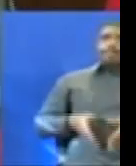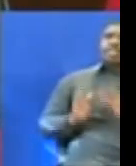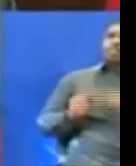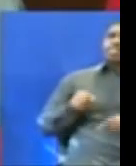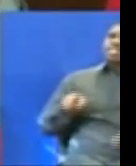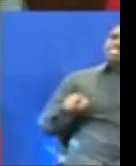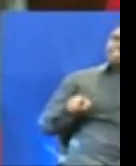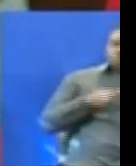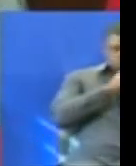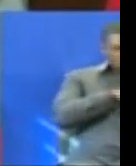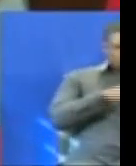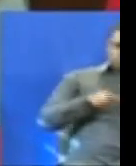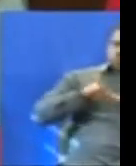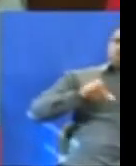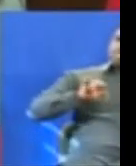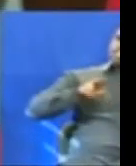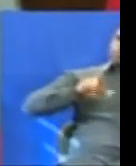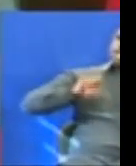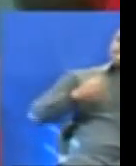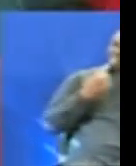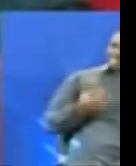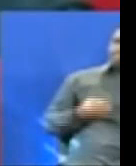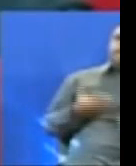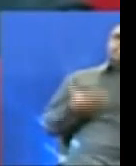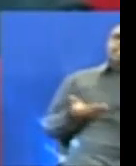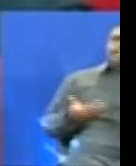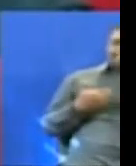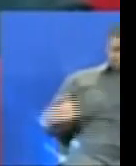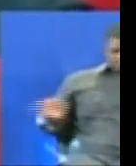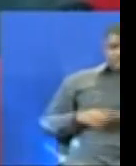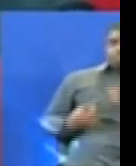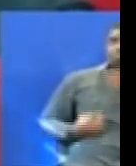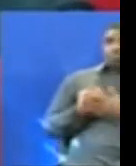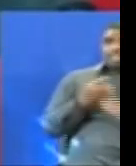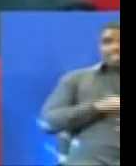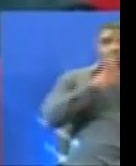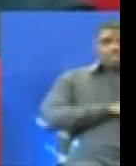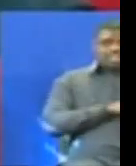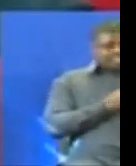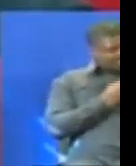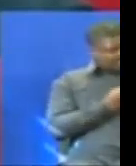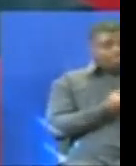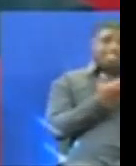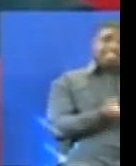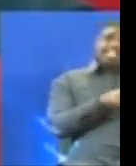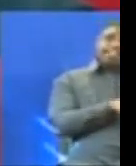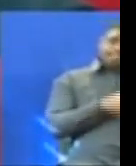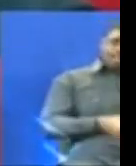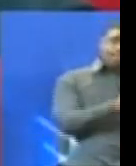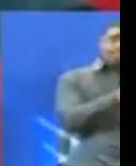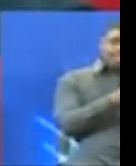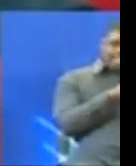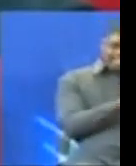sisi ambao watu Liwale tunaweza kusema kwamba sasa tumefunguka, tumetoka kisiwani. Maana hivi ninavyosema barabara hii ndio kuli wale